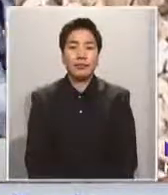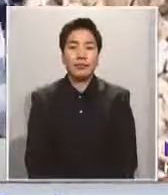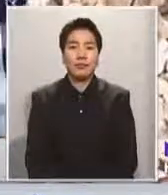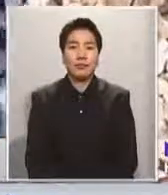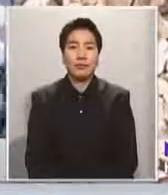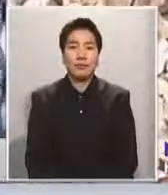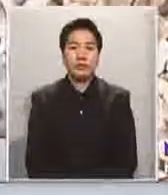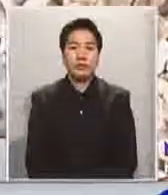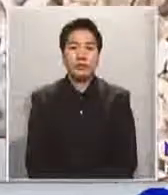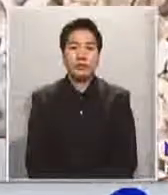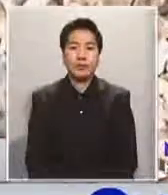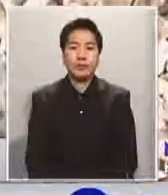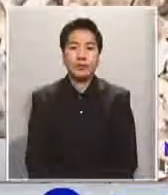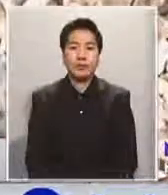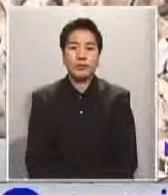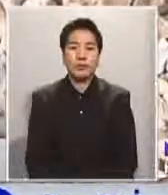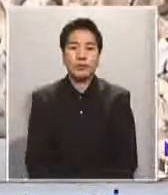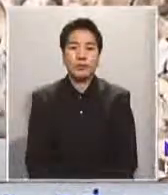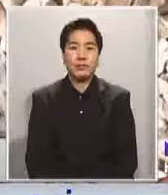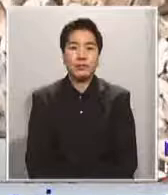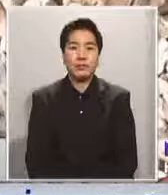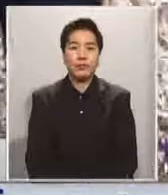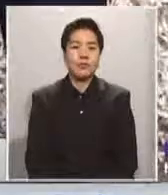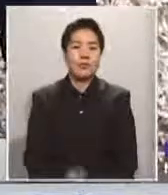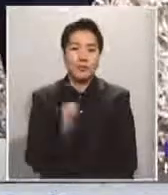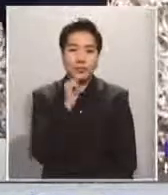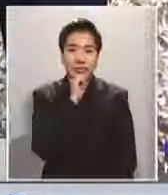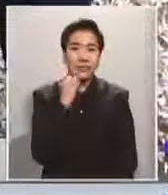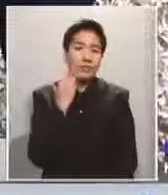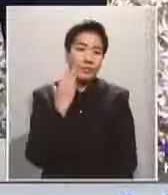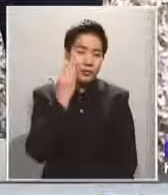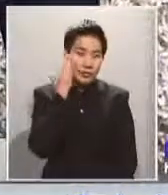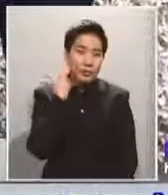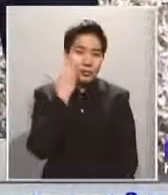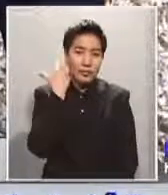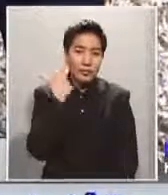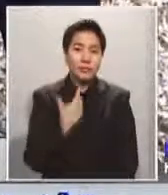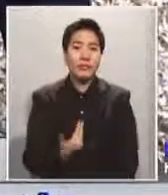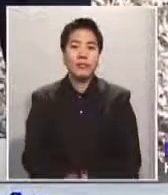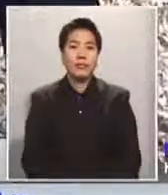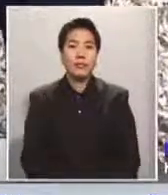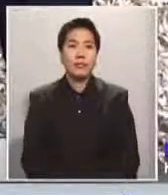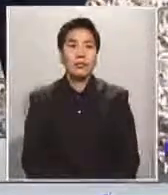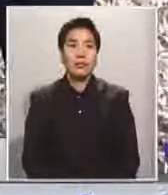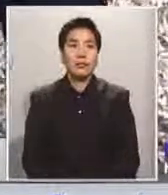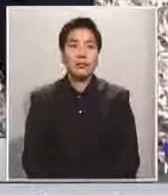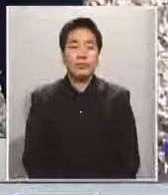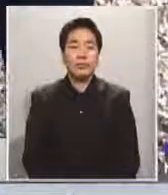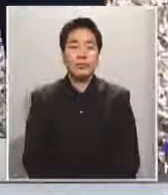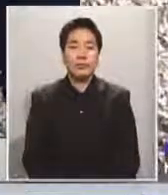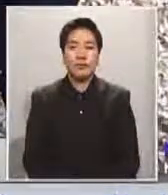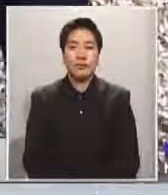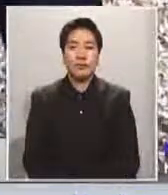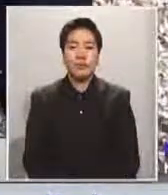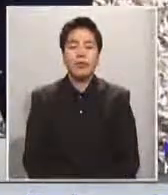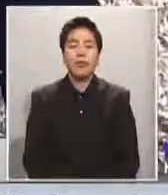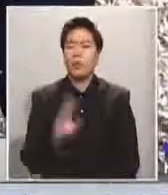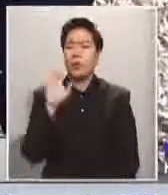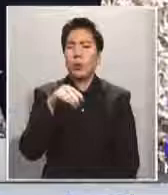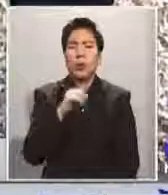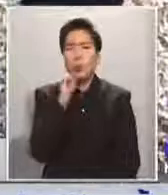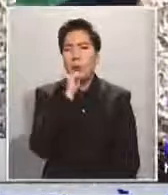าติก่อนเราเคียงผู้เคียงเก็บดอกไม้รวมต้น โอ้ยร้อง